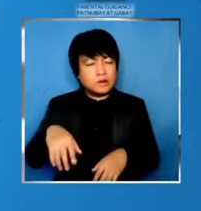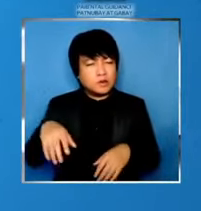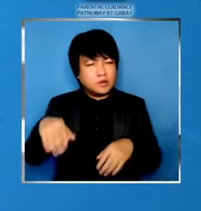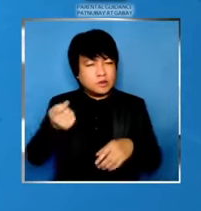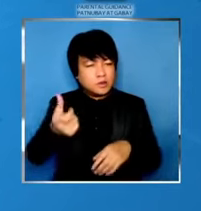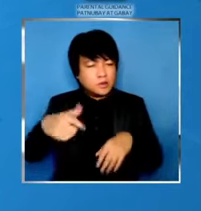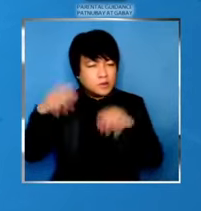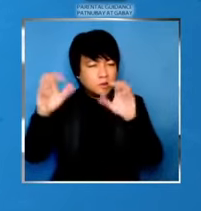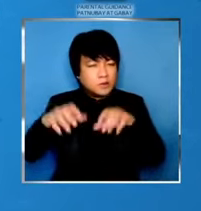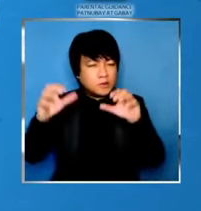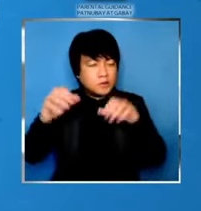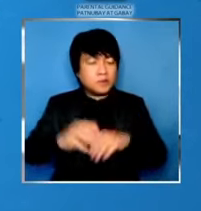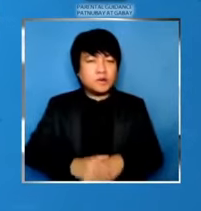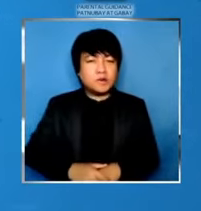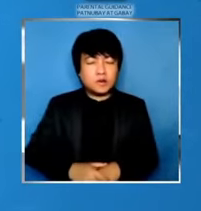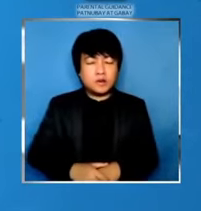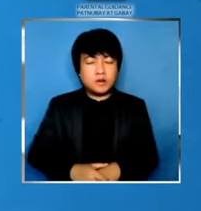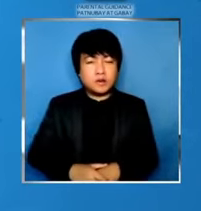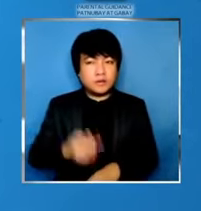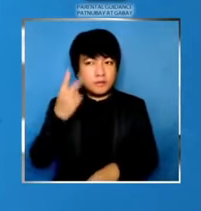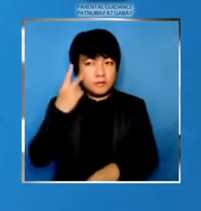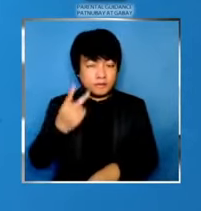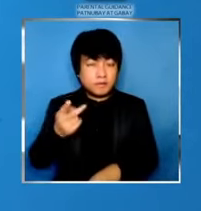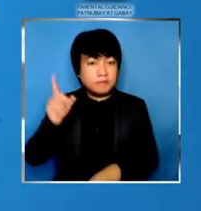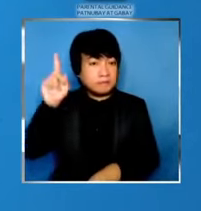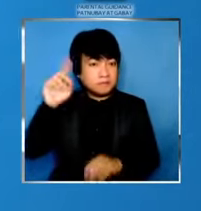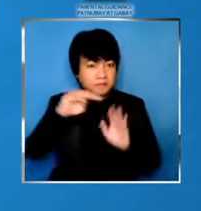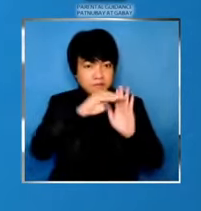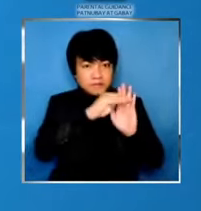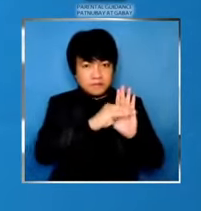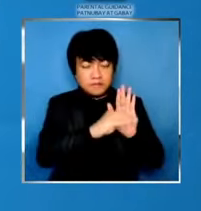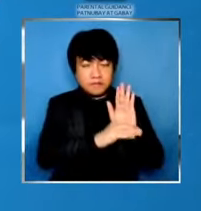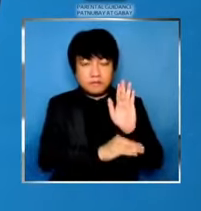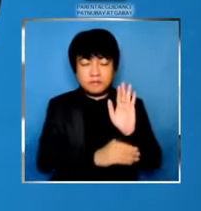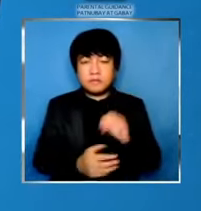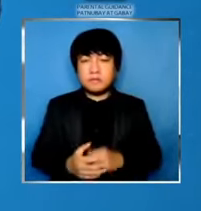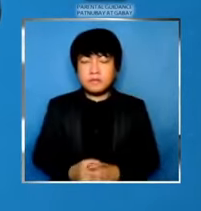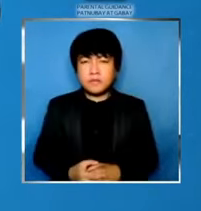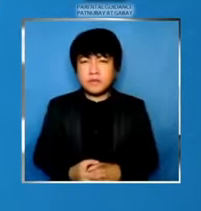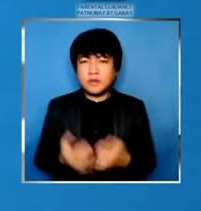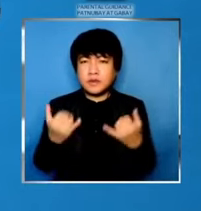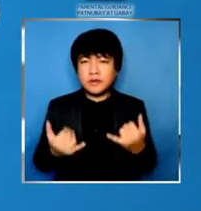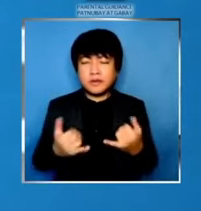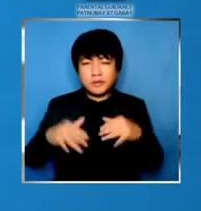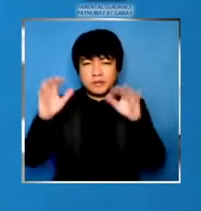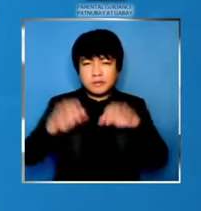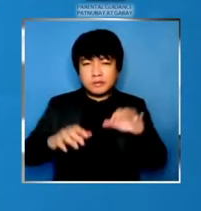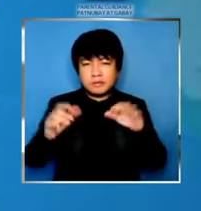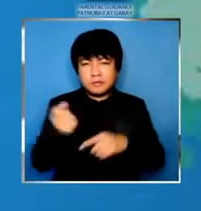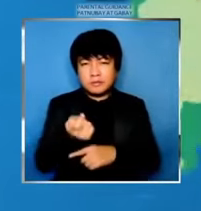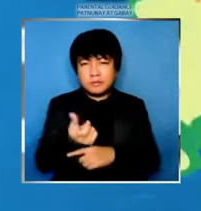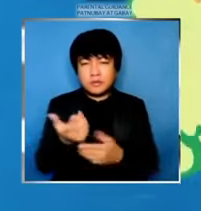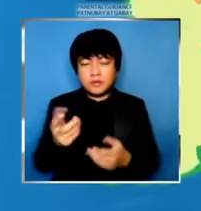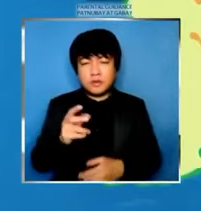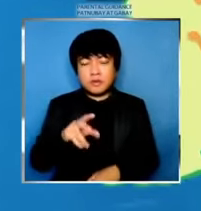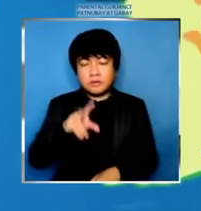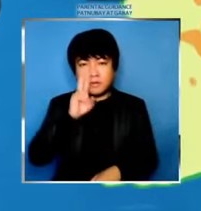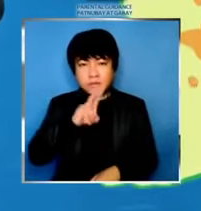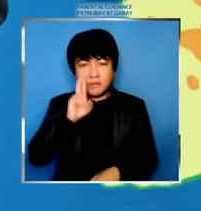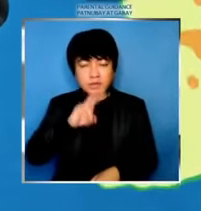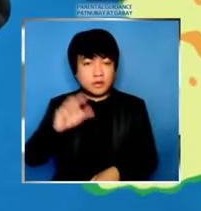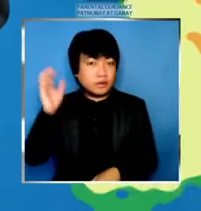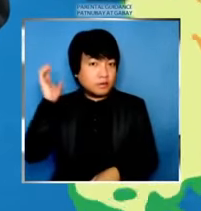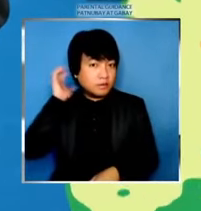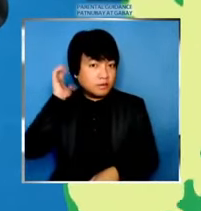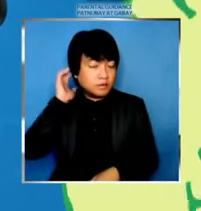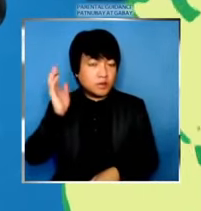Region, Cordillera at Central Luzon ngayong weekend. Mababa naman ang tsansa ng pag-ulan sa Visayas, habang sa Mindanao uulanin ng ilang